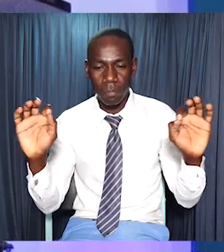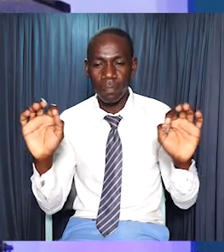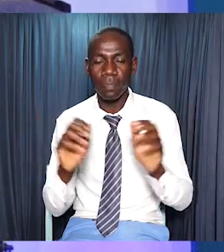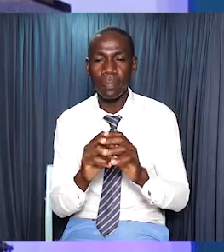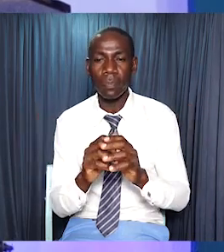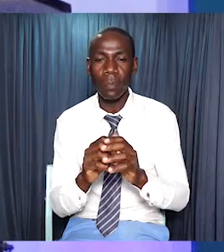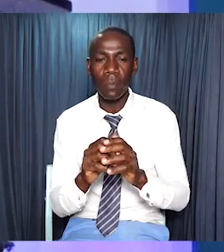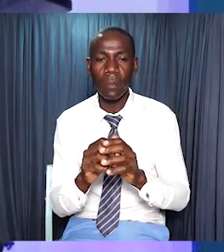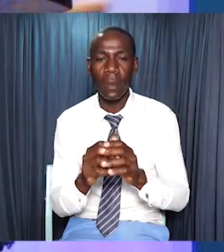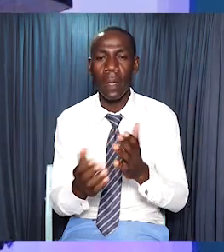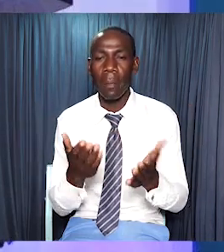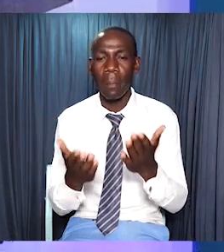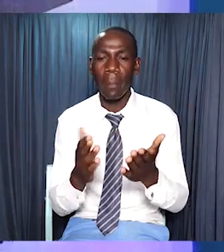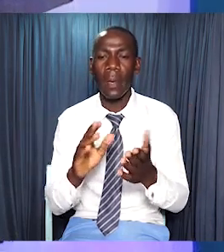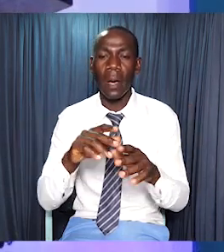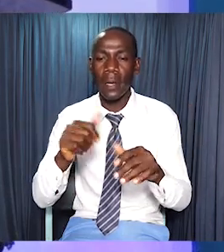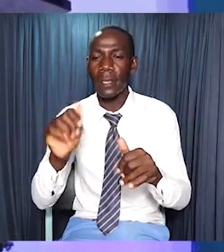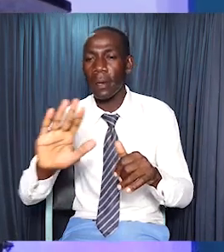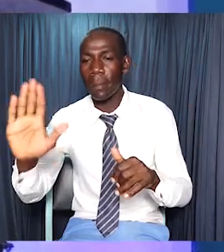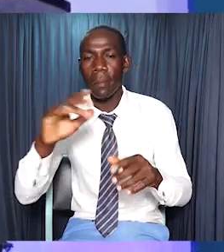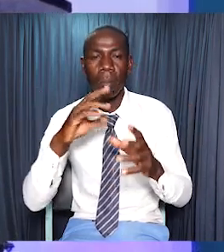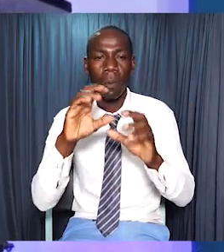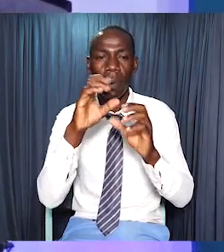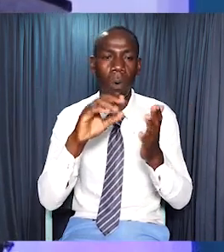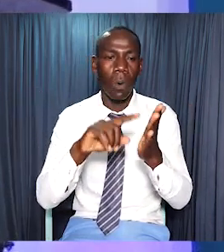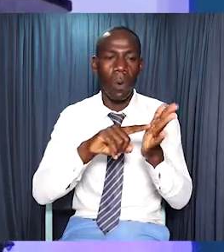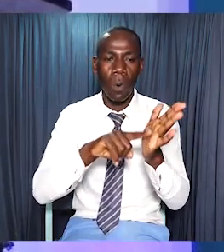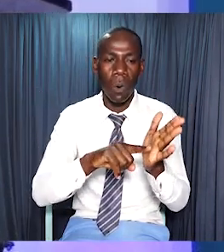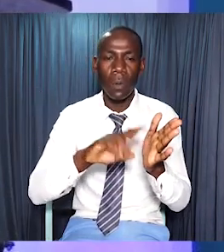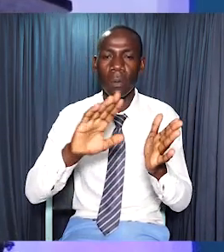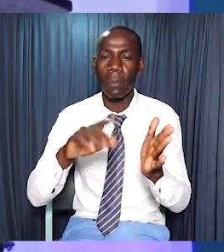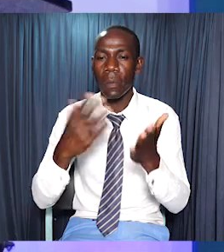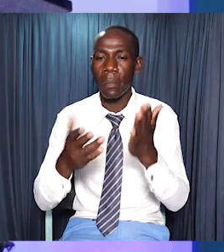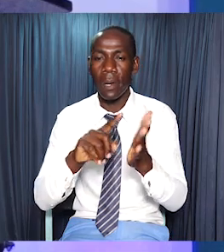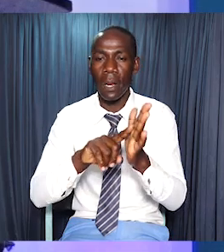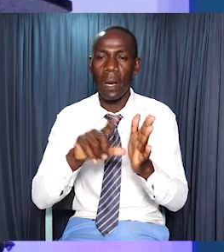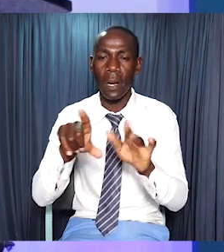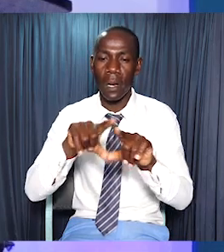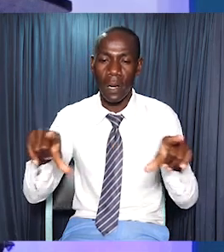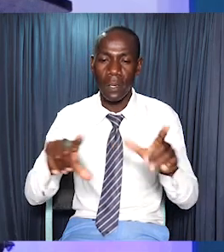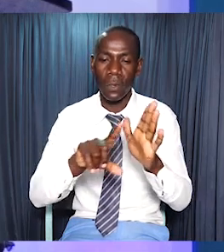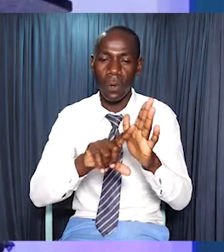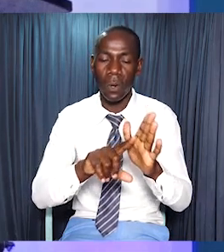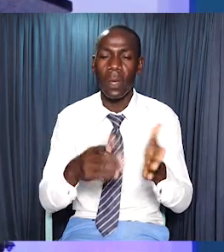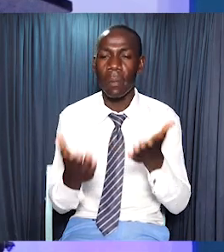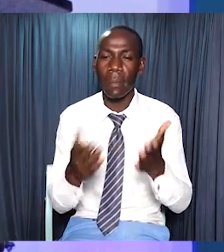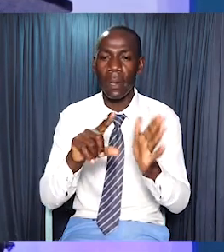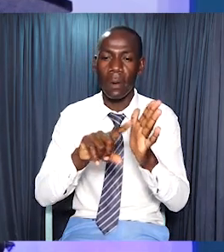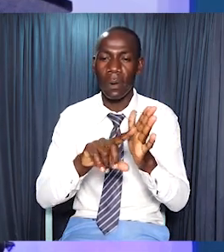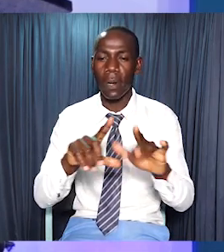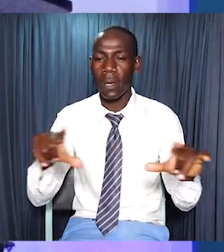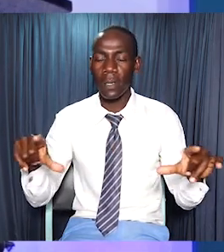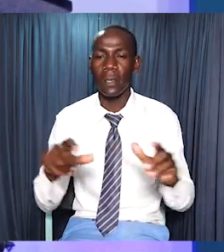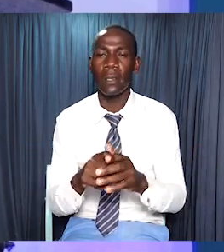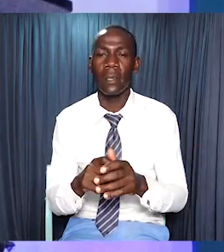abide in. Sijui kama kila mahali kulikuwa na mwenyewe. I don't know whether people kila shamba lina mwenyewe. All the land was owned. Kila mahali akigusa kuna mwenyewe. When he touched